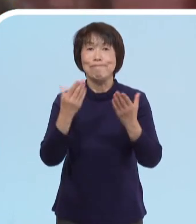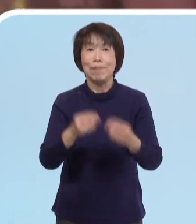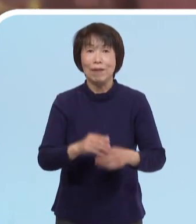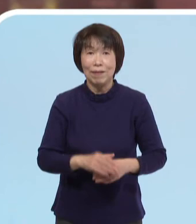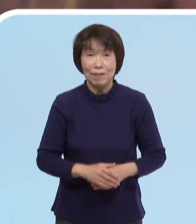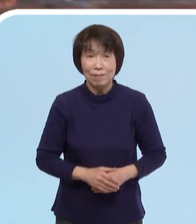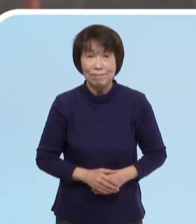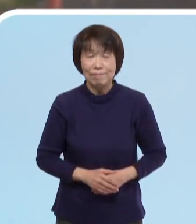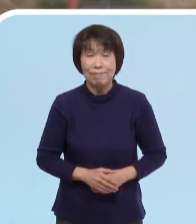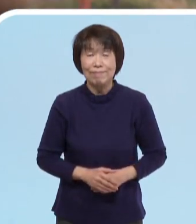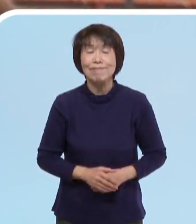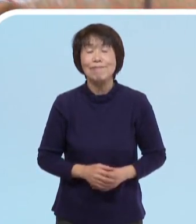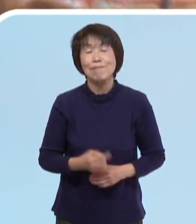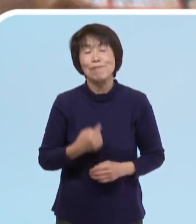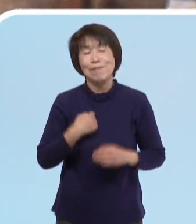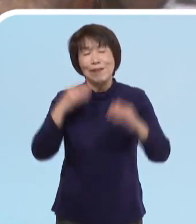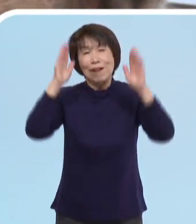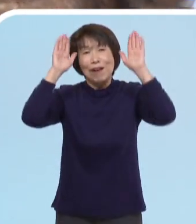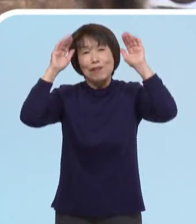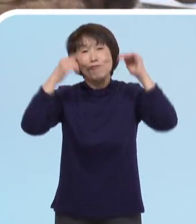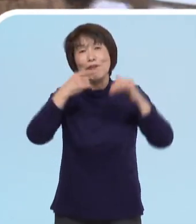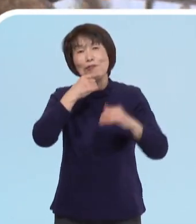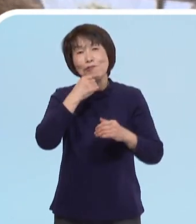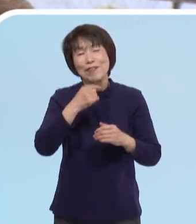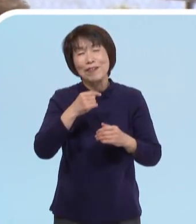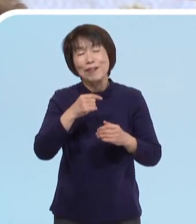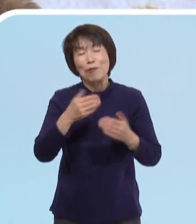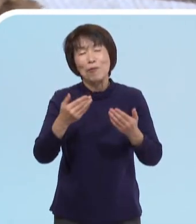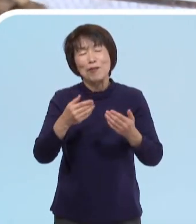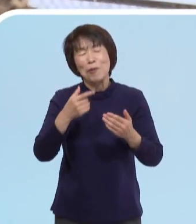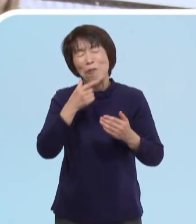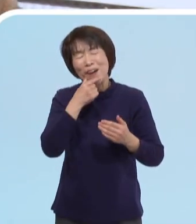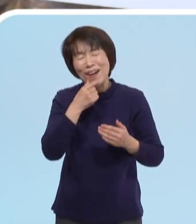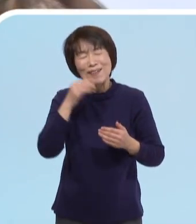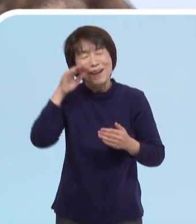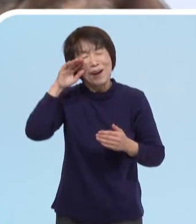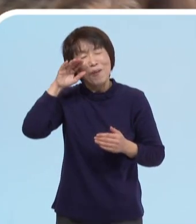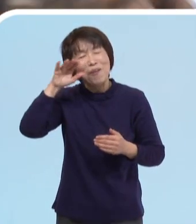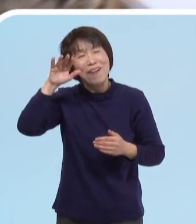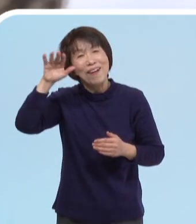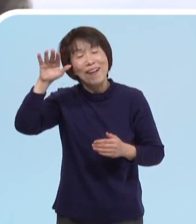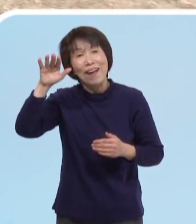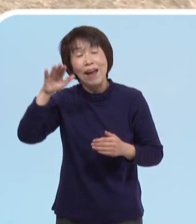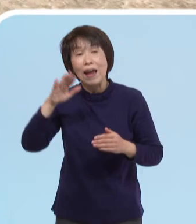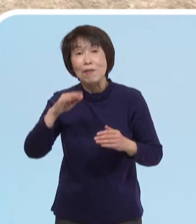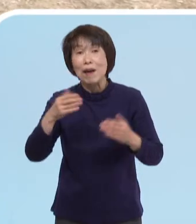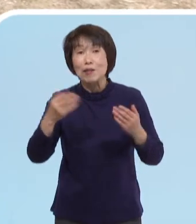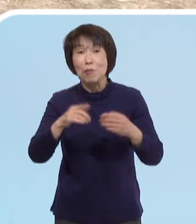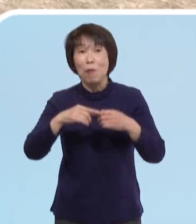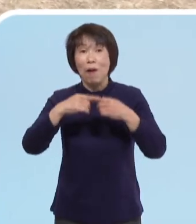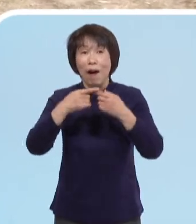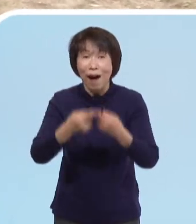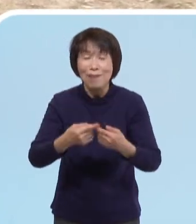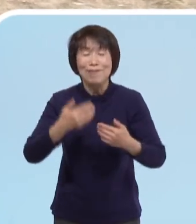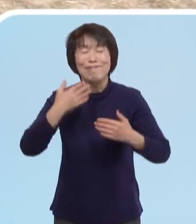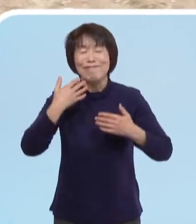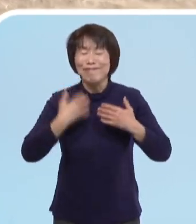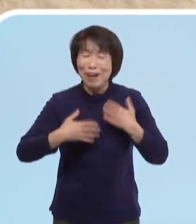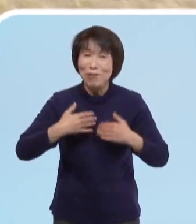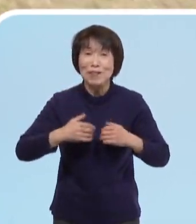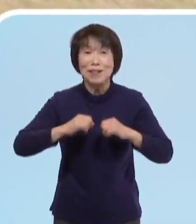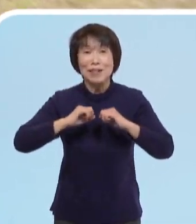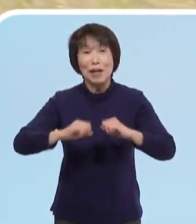犬が好きでずっとこの職を憧れてたので、楽しくてやりがいがいっぱいあるので